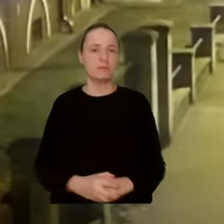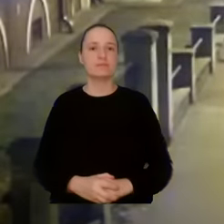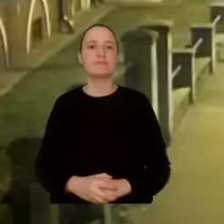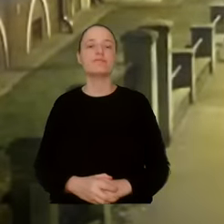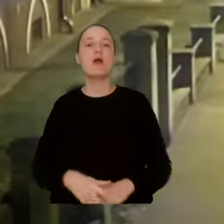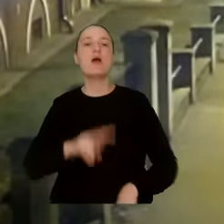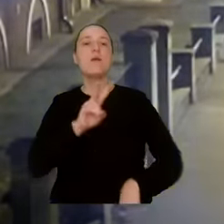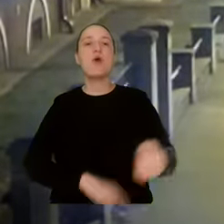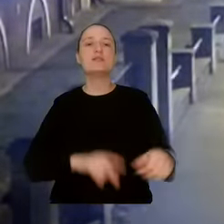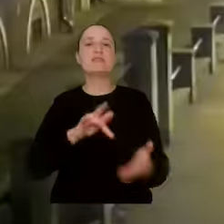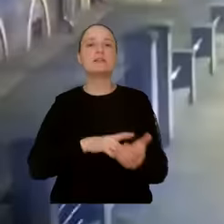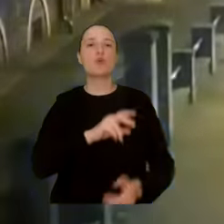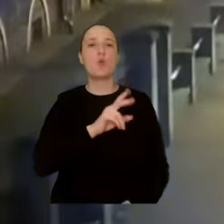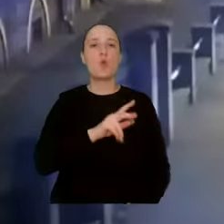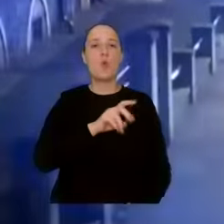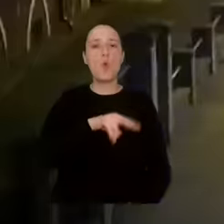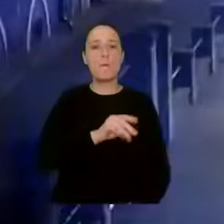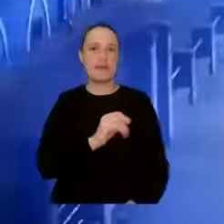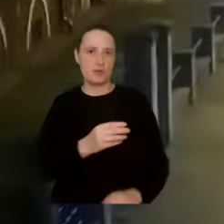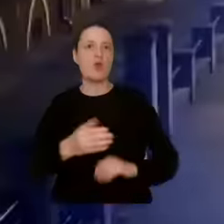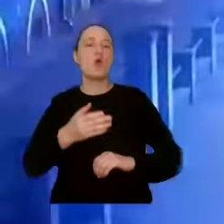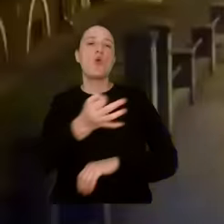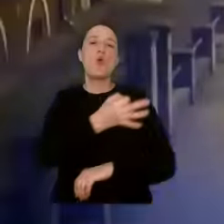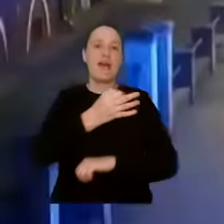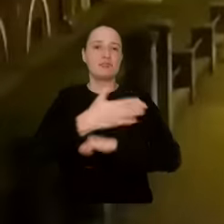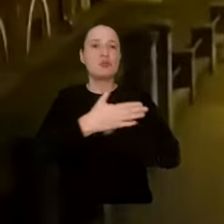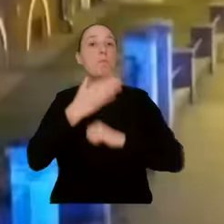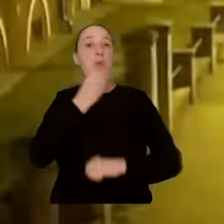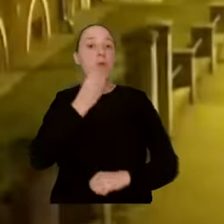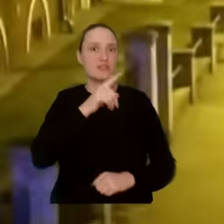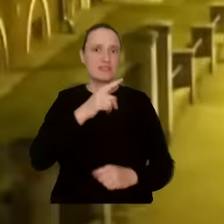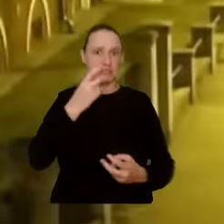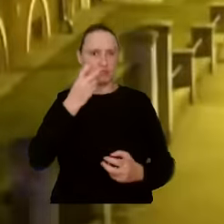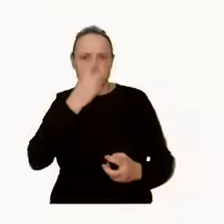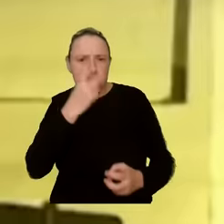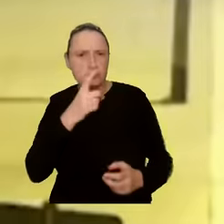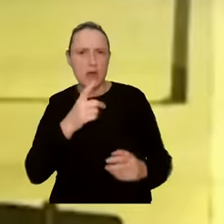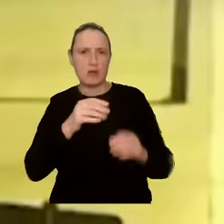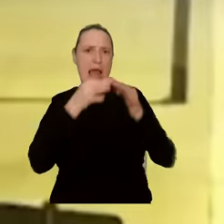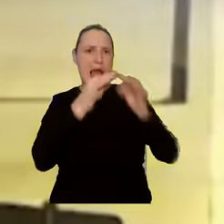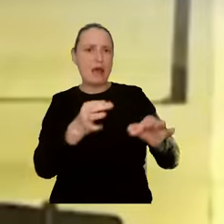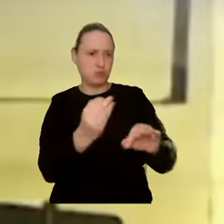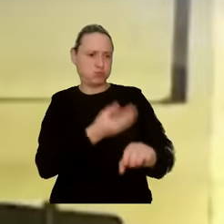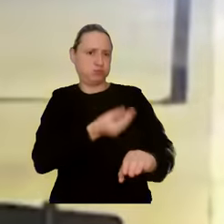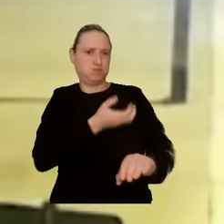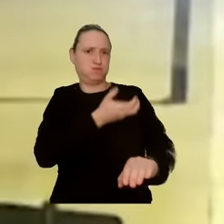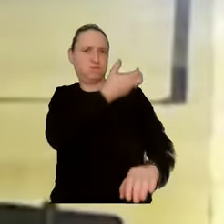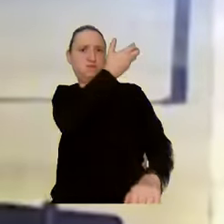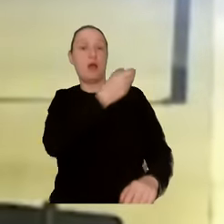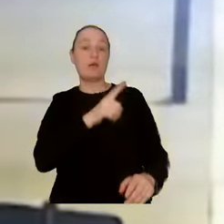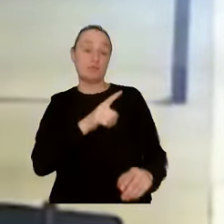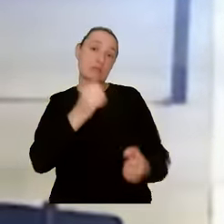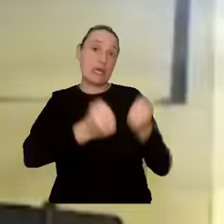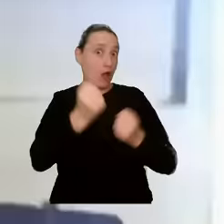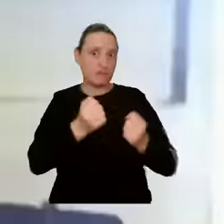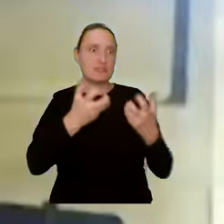Policjanci z Gubina w Kujawsko-Pomorskim zainteresowali się tym samochodem, a w zasadzie dymem wydobywającym się z jego tłumika. Chcieli zatrzymać kierowcę, ale ten